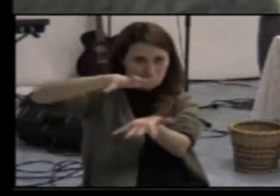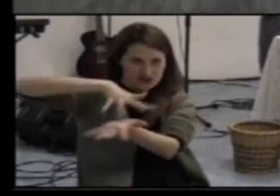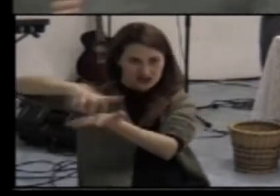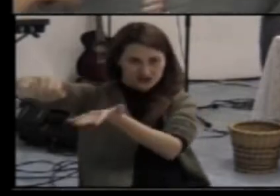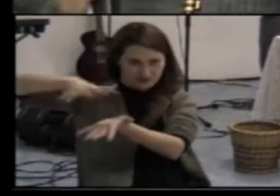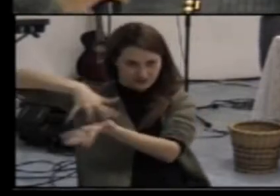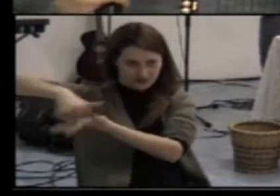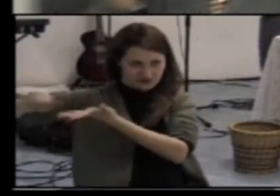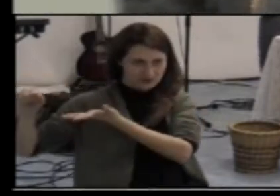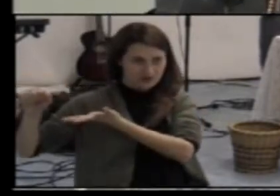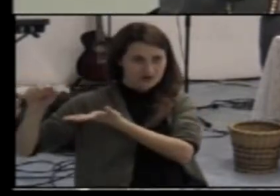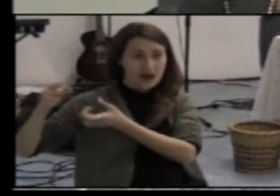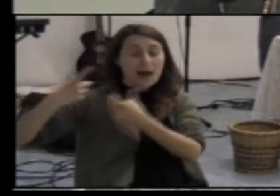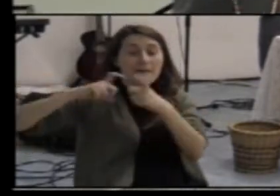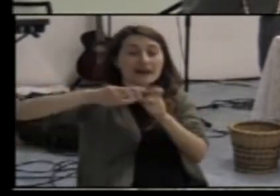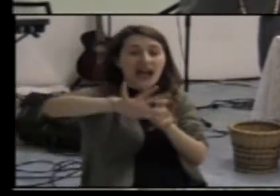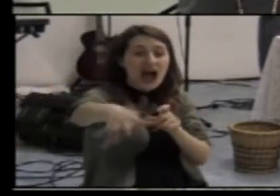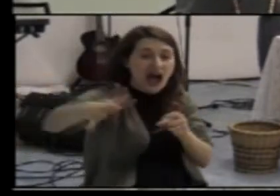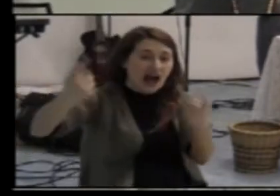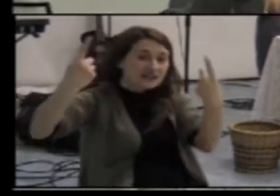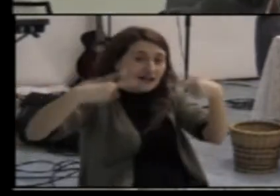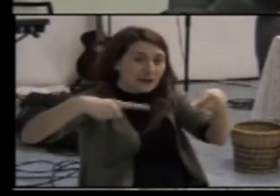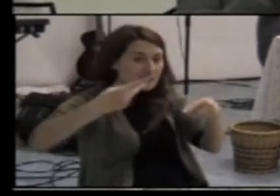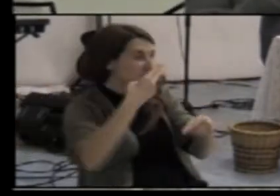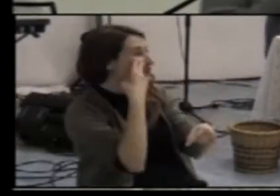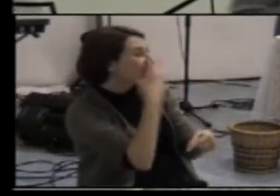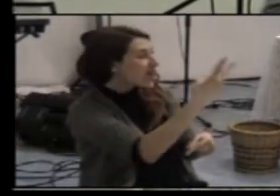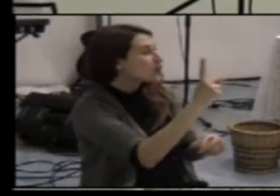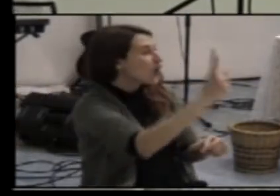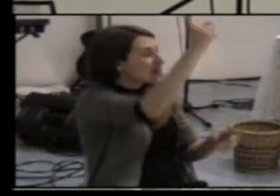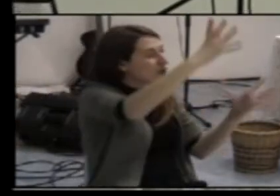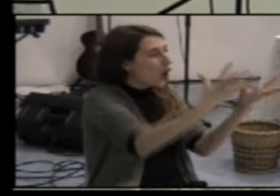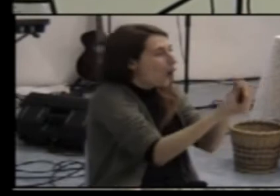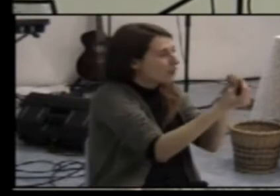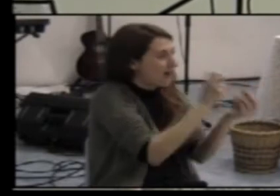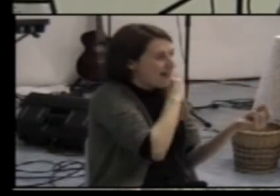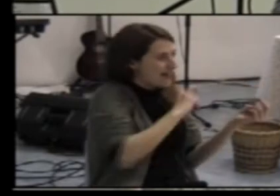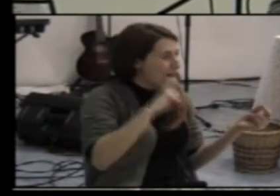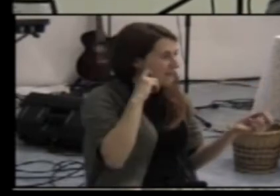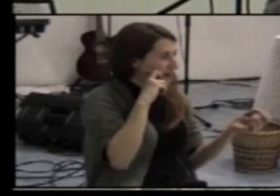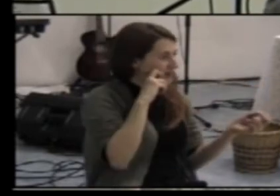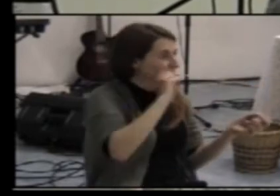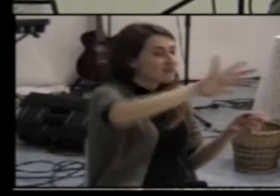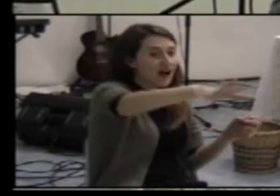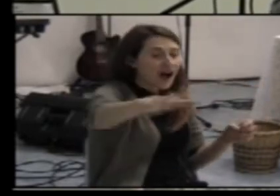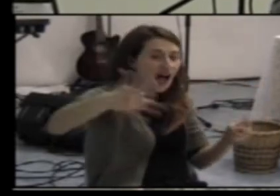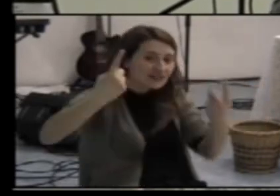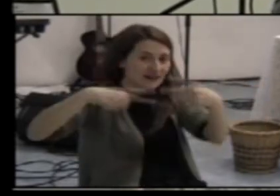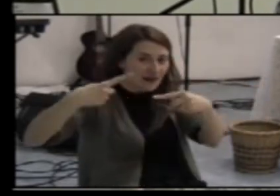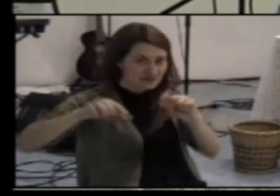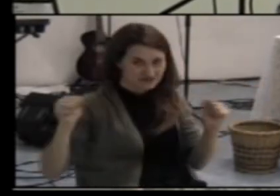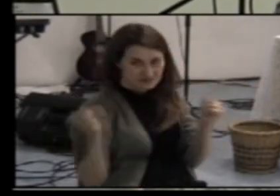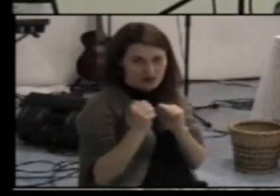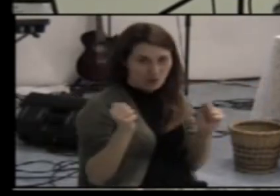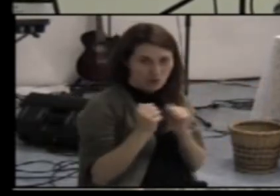Perché vedono che Dio combatte per Israele. E allora ci sono gli abitanti della città di Gabaon che